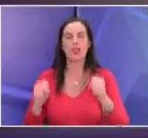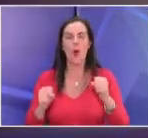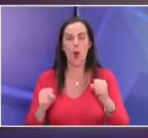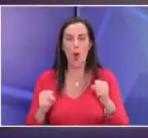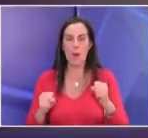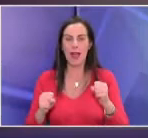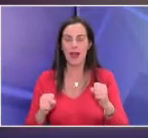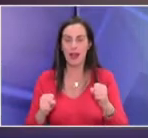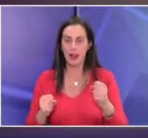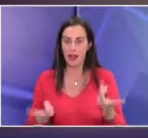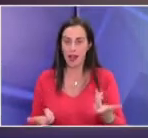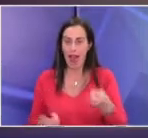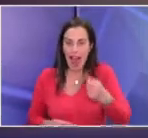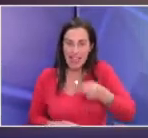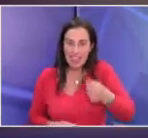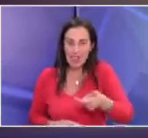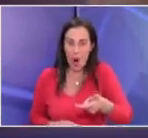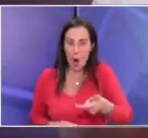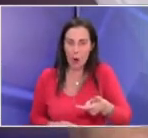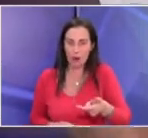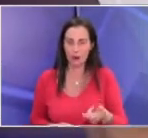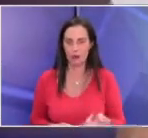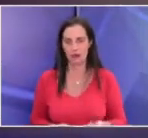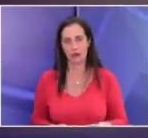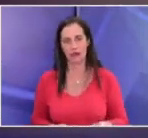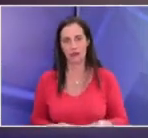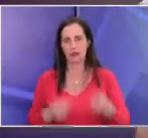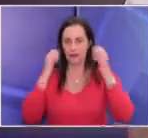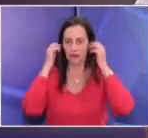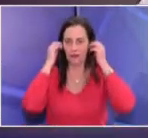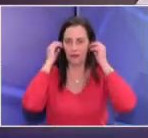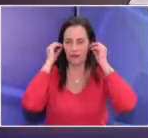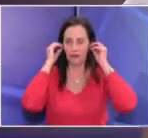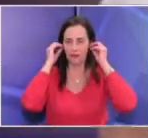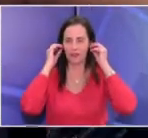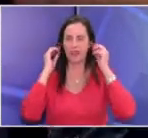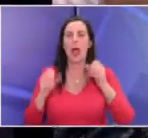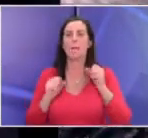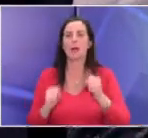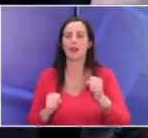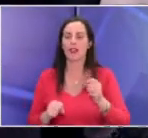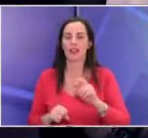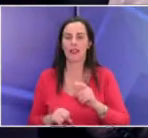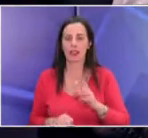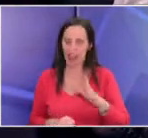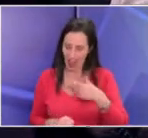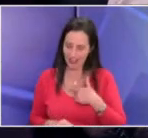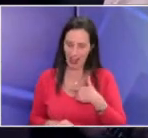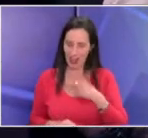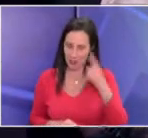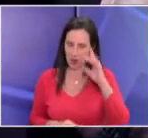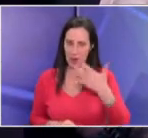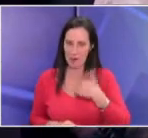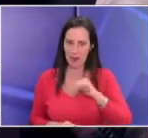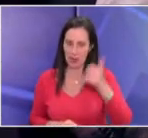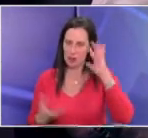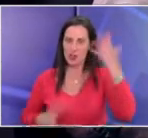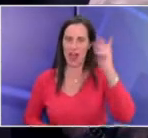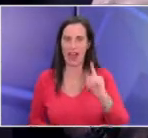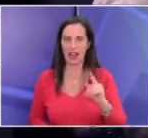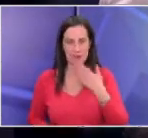הפוסט שלו. את הטענות של המסעדנים. עכשיו, מה הם אומרים להם? אני עושה פשוט איזה כתבה לסוף שבוע, הם